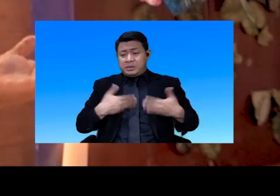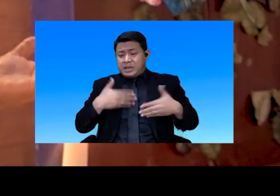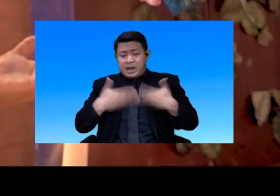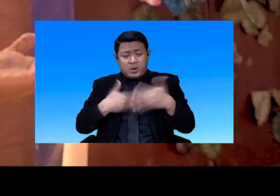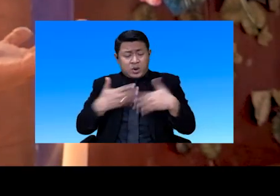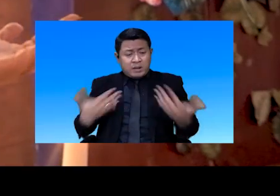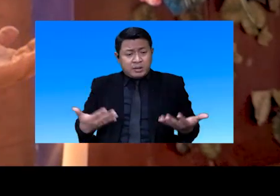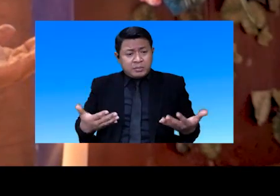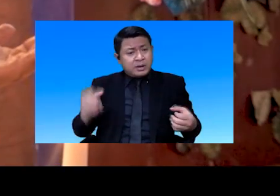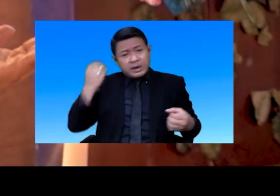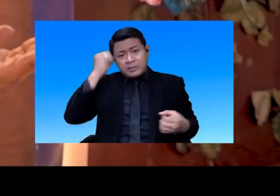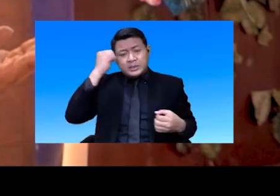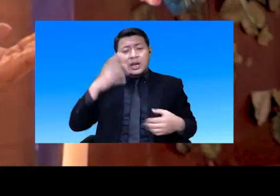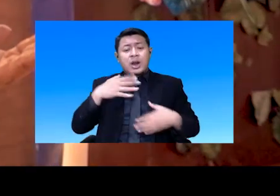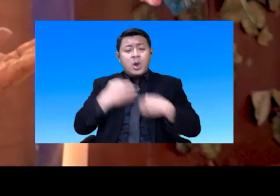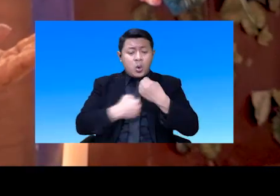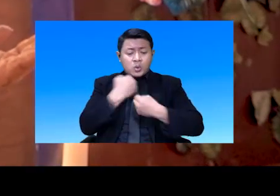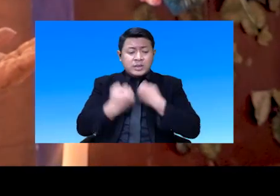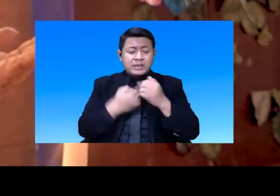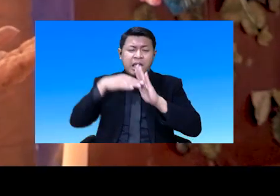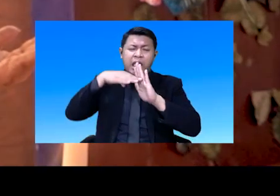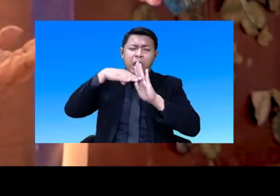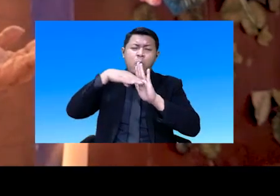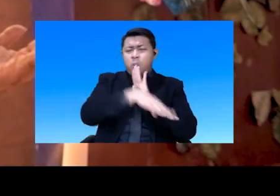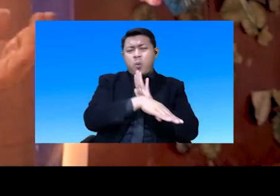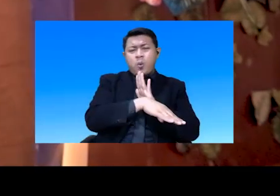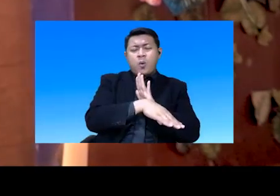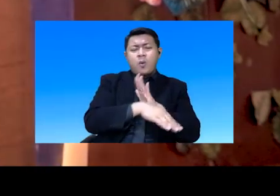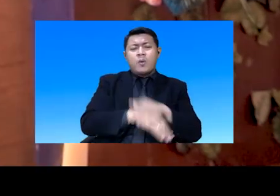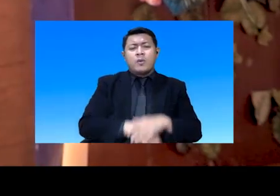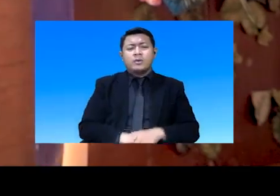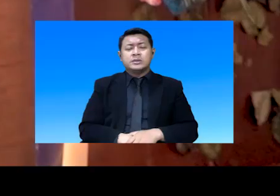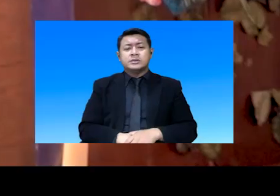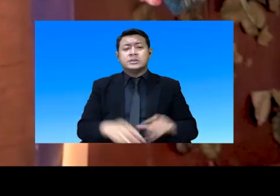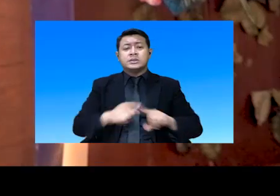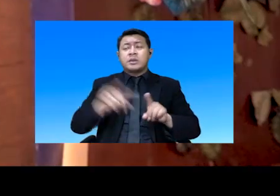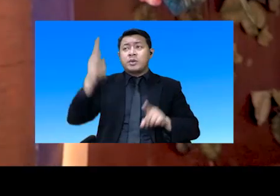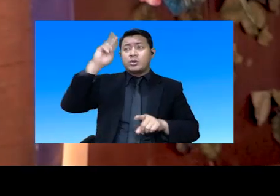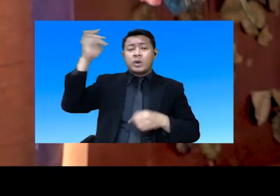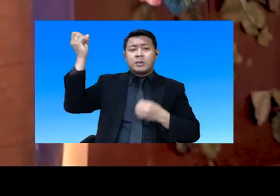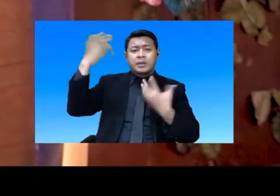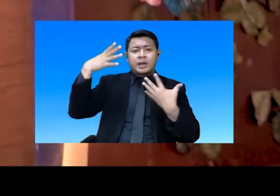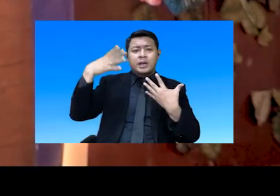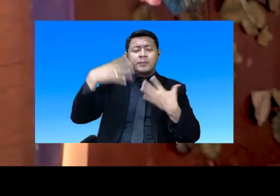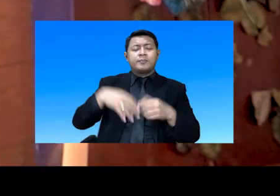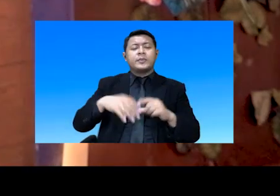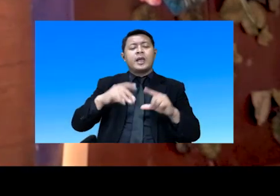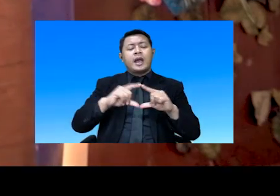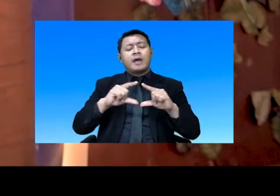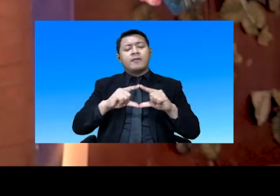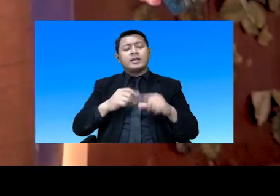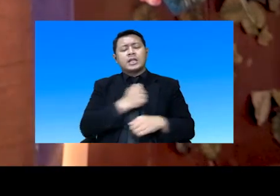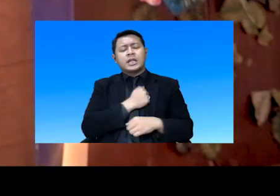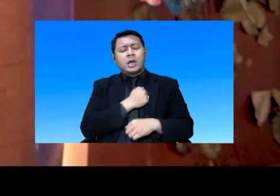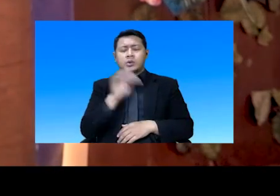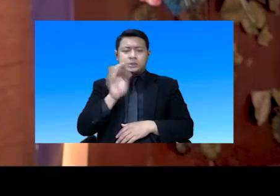apa-apa karena usaha saya yang hancur. Tapi Tuhan katakan, anak Avanti, kamu jangan khawatir